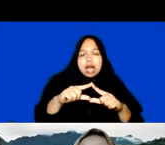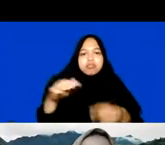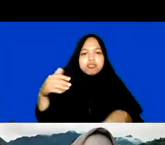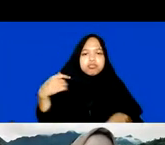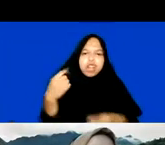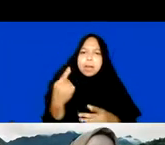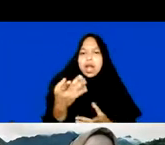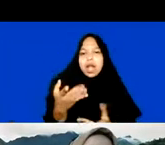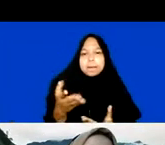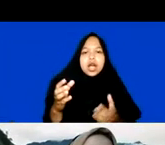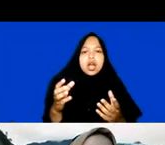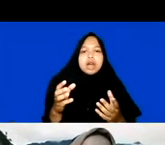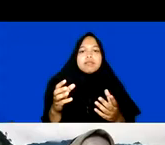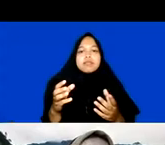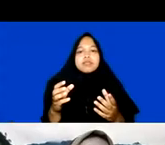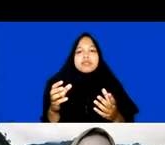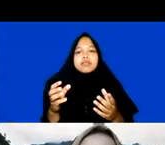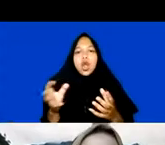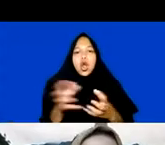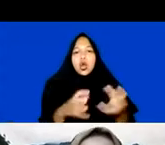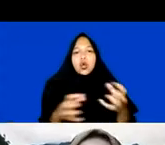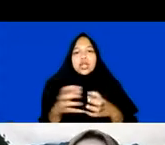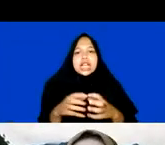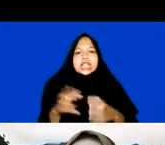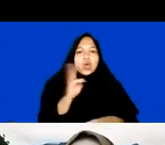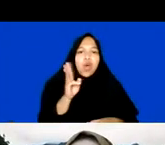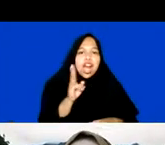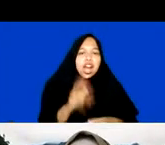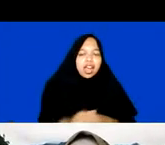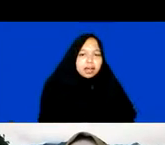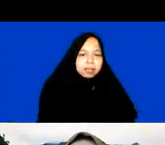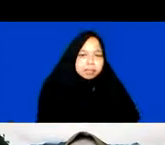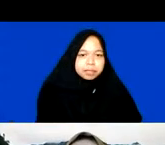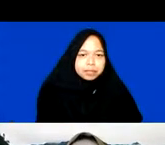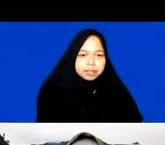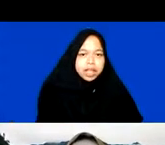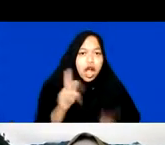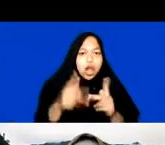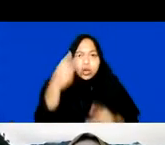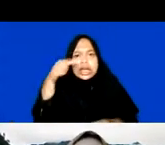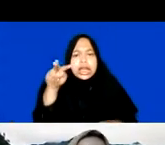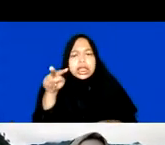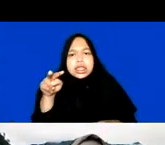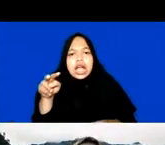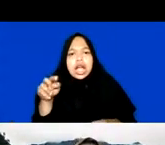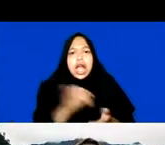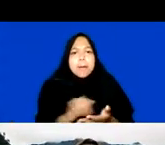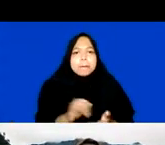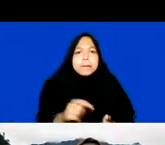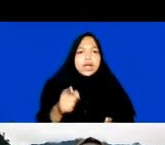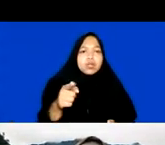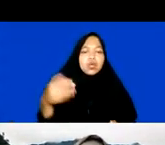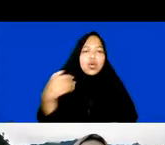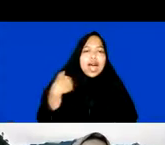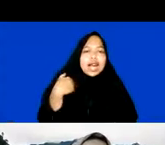sentuhan kombinasi warna yang diterapkan ini ya Mas ya. Sepertinya kalau dilihat dari gambarnya ini ada beberapa gaya aksen